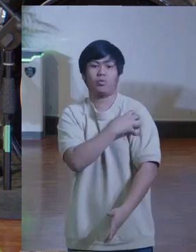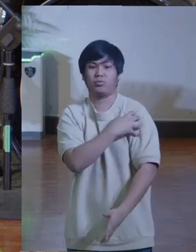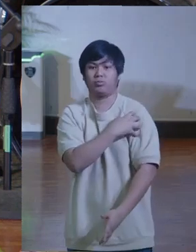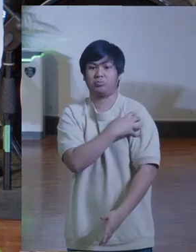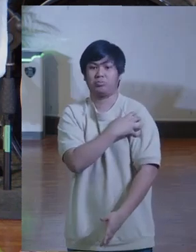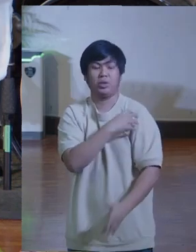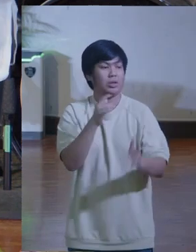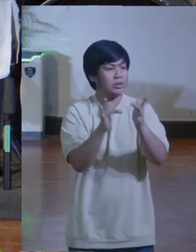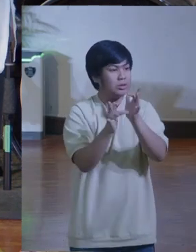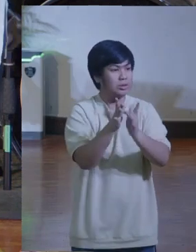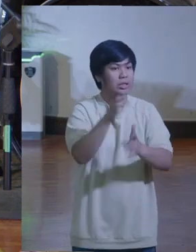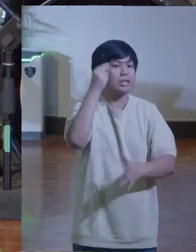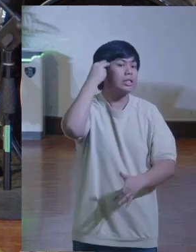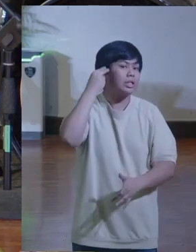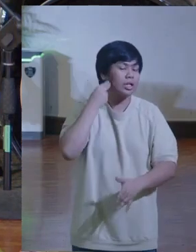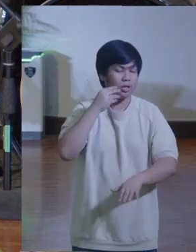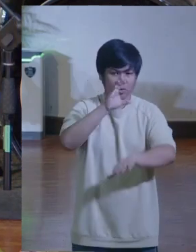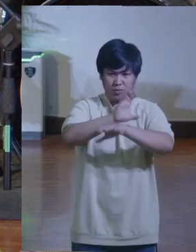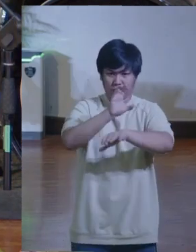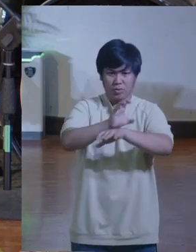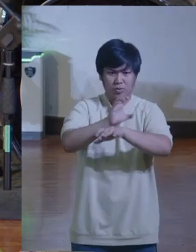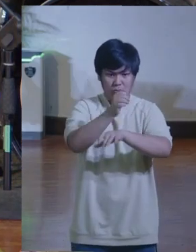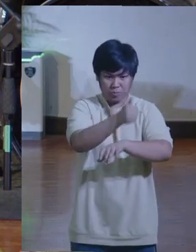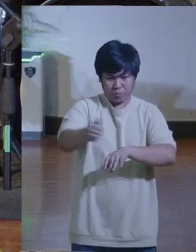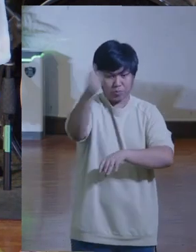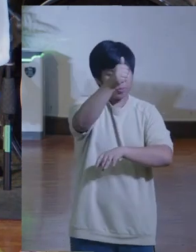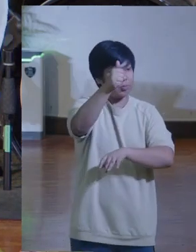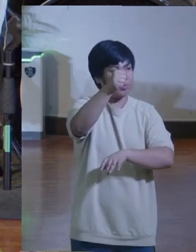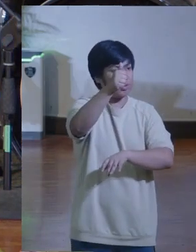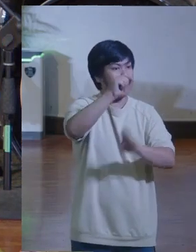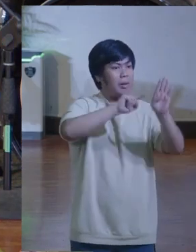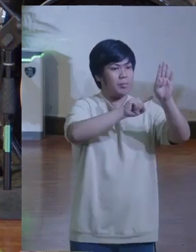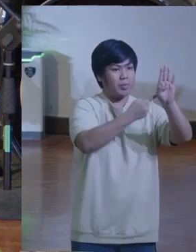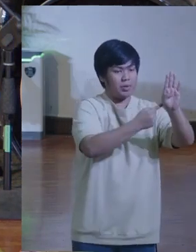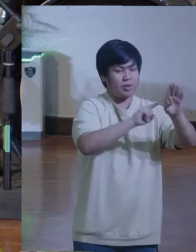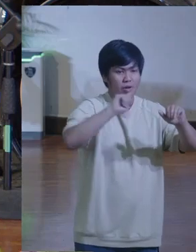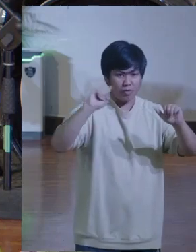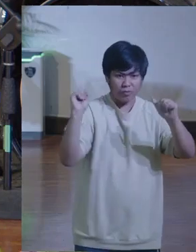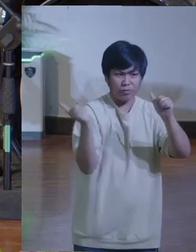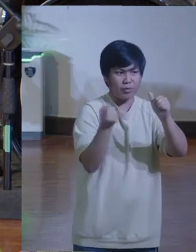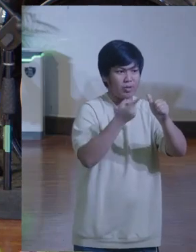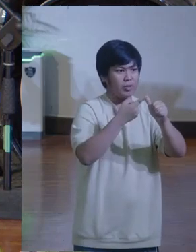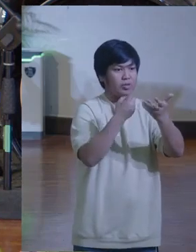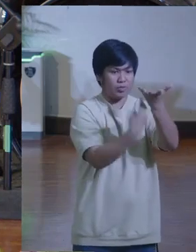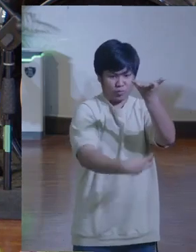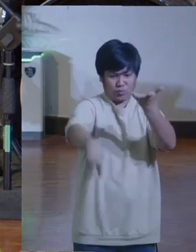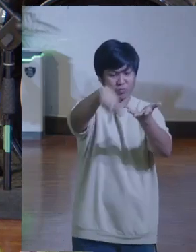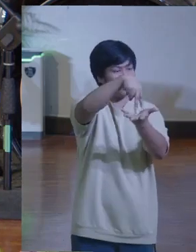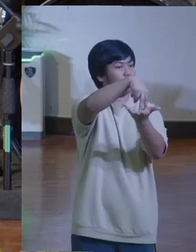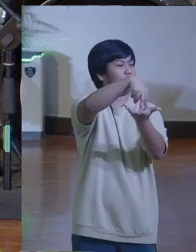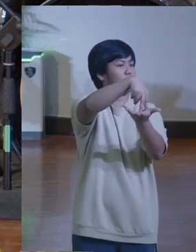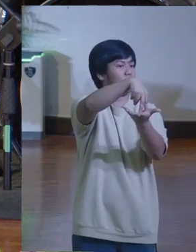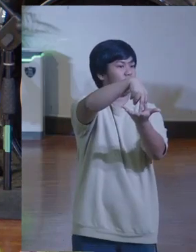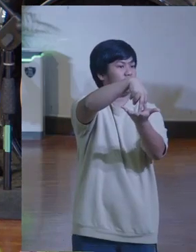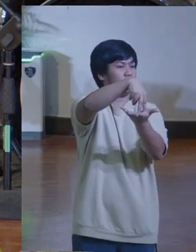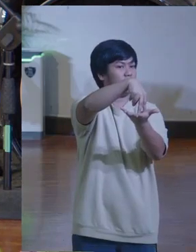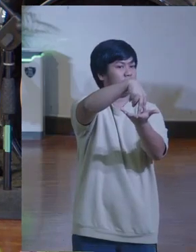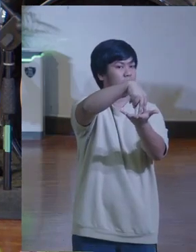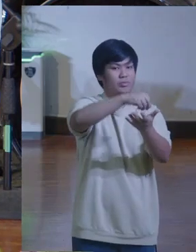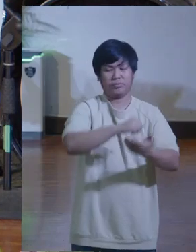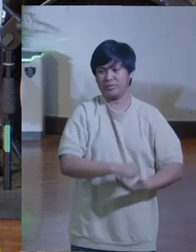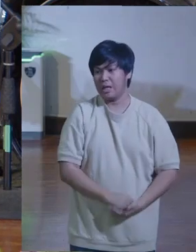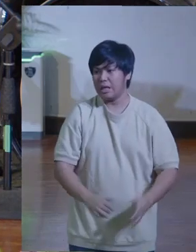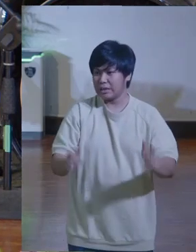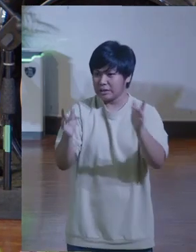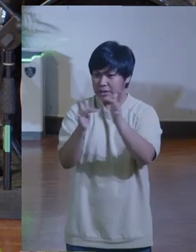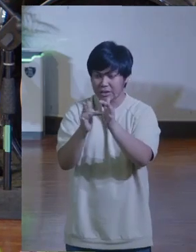of the church, the body, the church. He is the beginning, the firstborn from the dead. Si Jesus